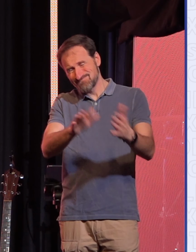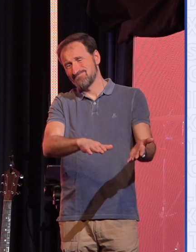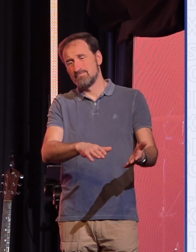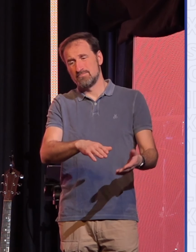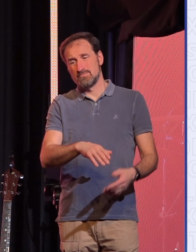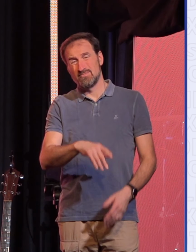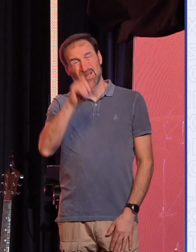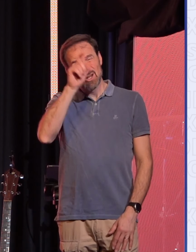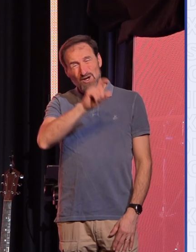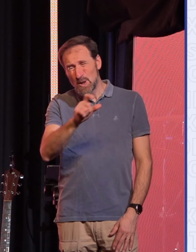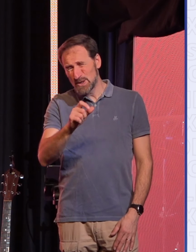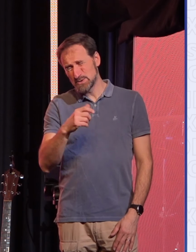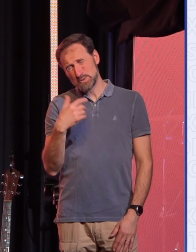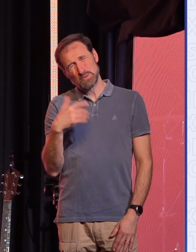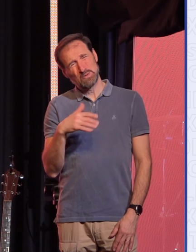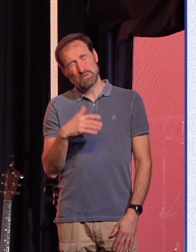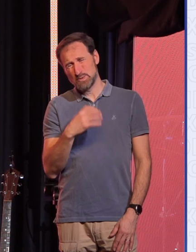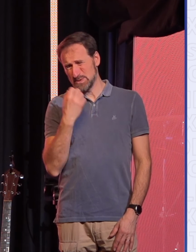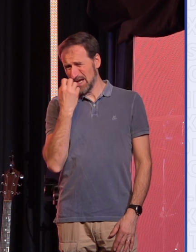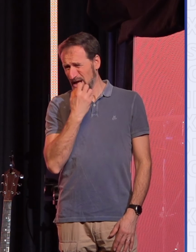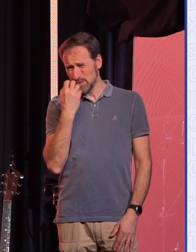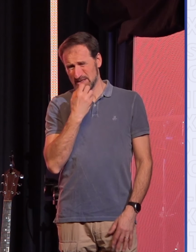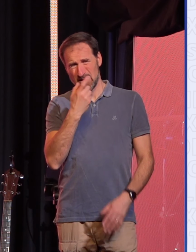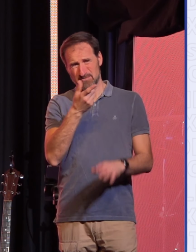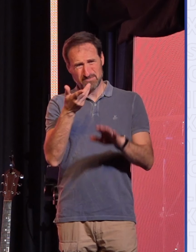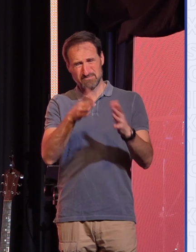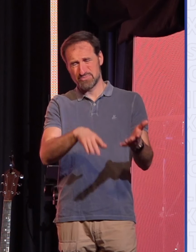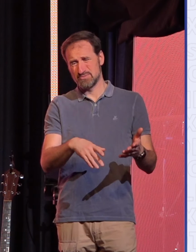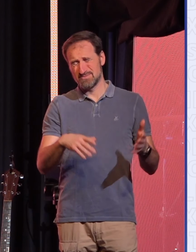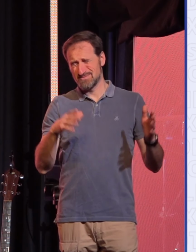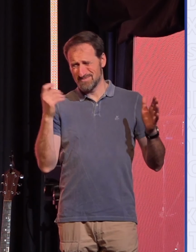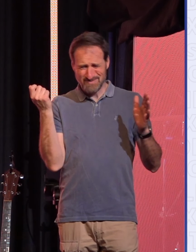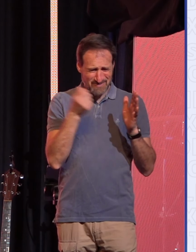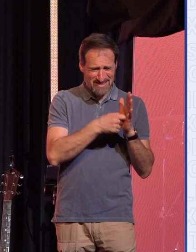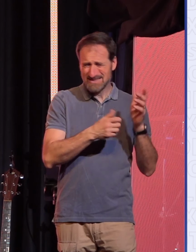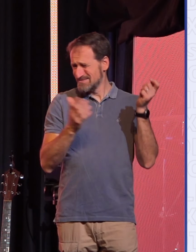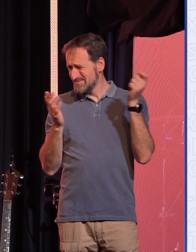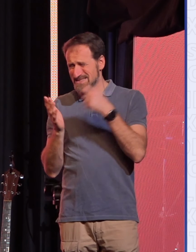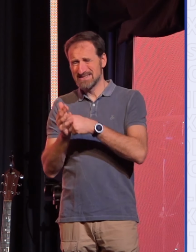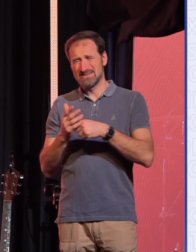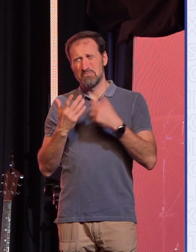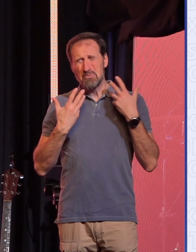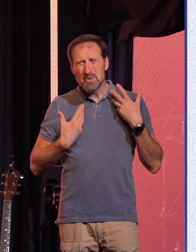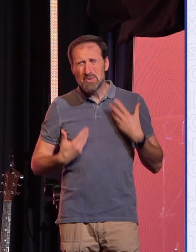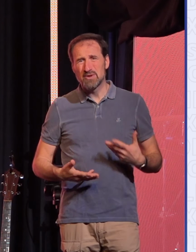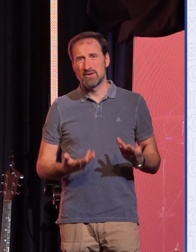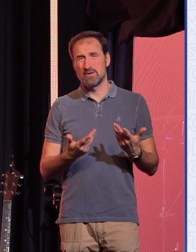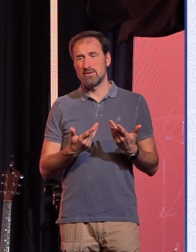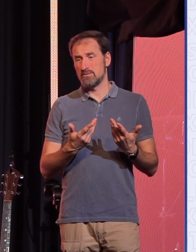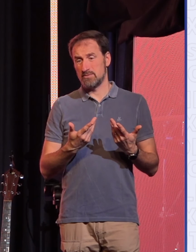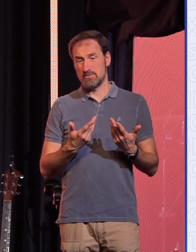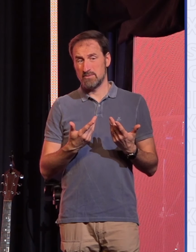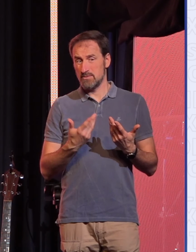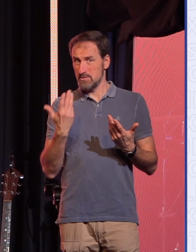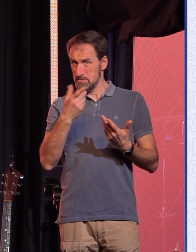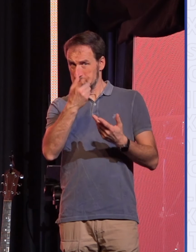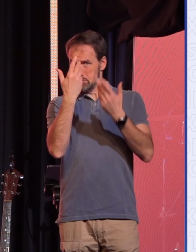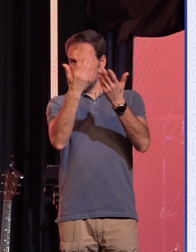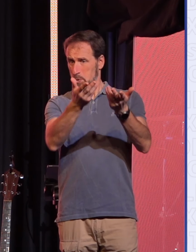ist, damit wir in diese Freiheit hineinkommen können, damit wir wieder direkt zum Vater kommen dürfen, in seine